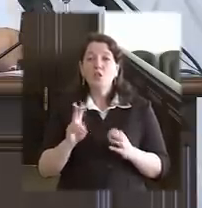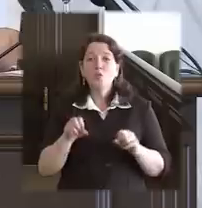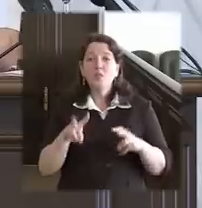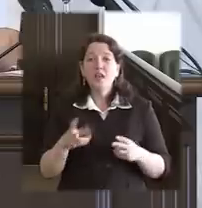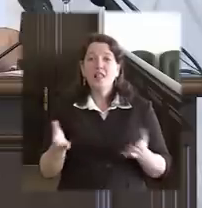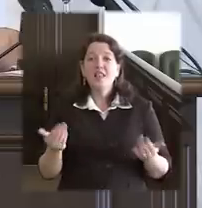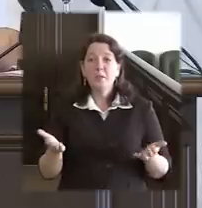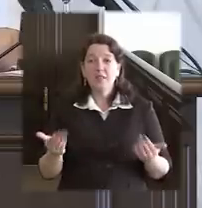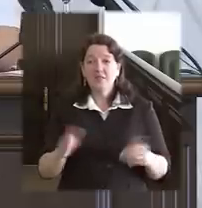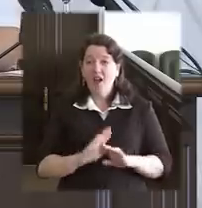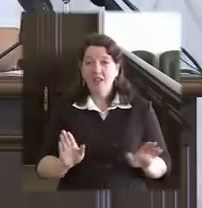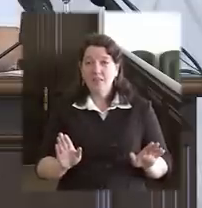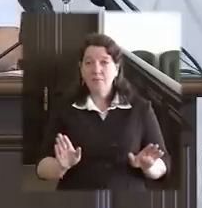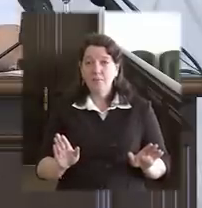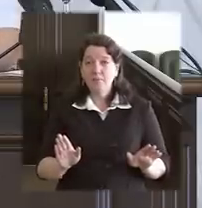призывается специально.